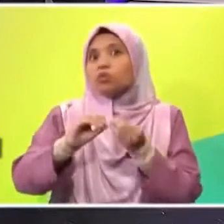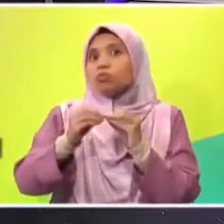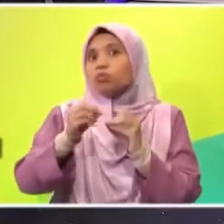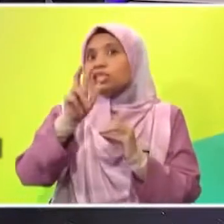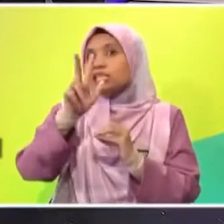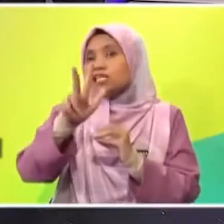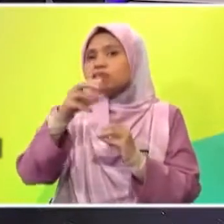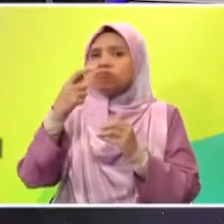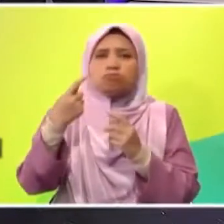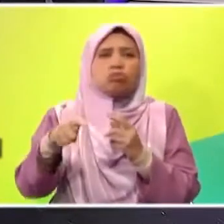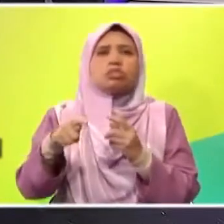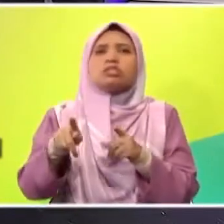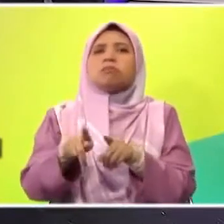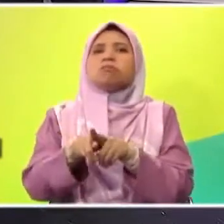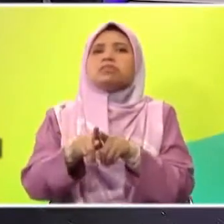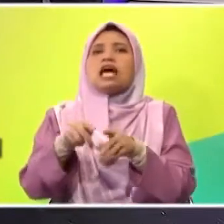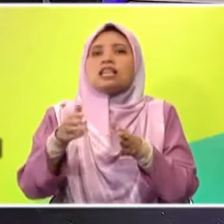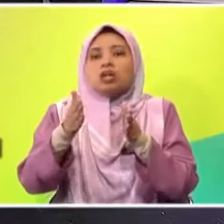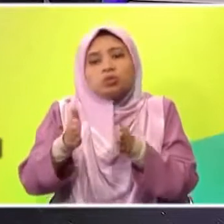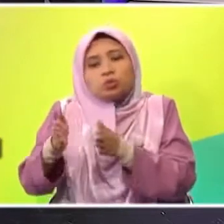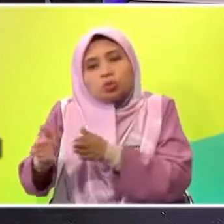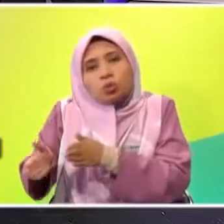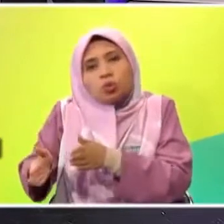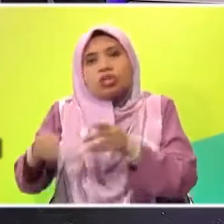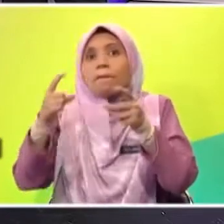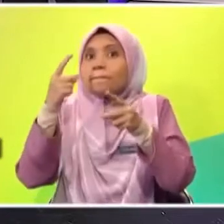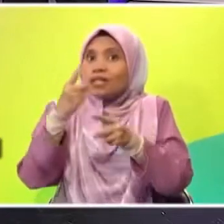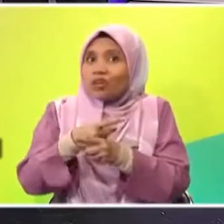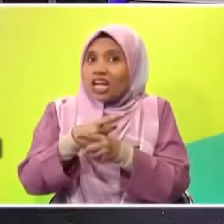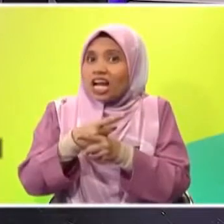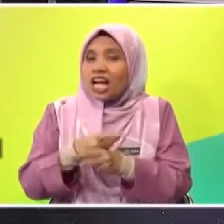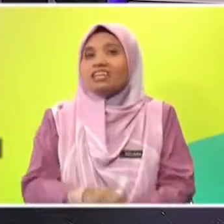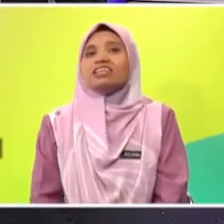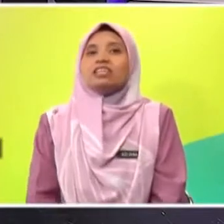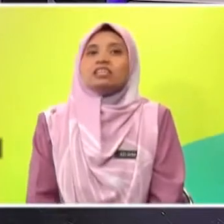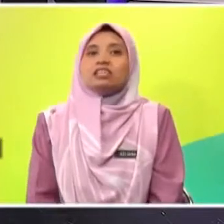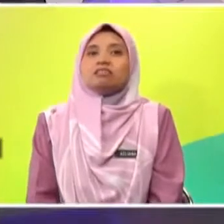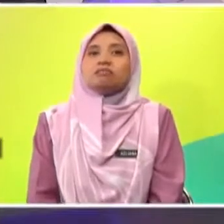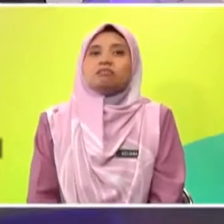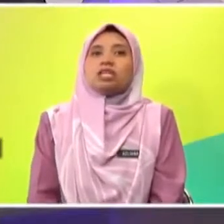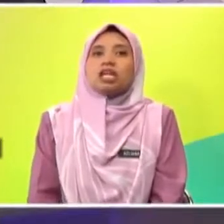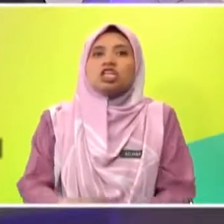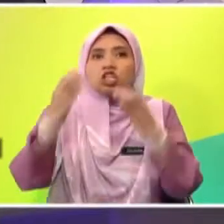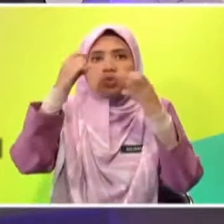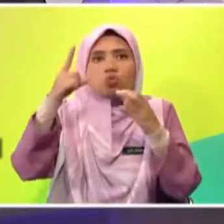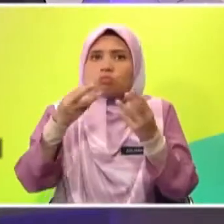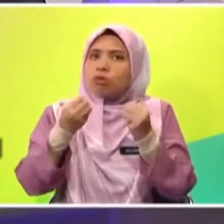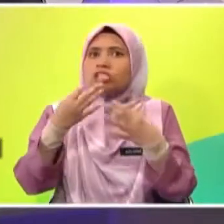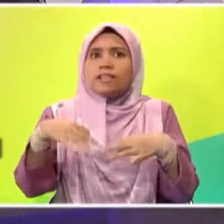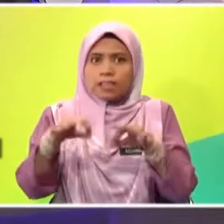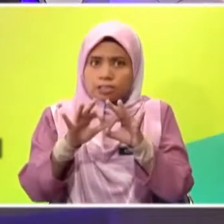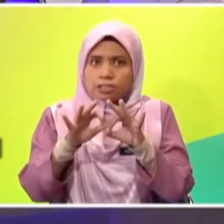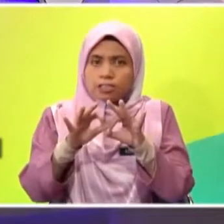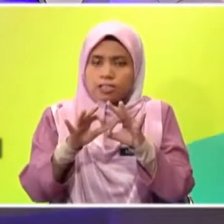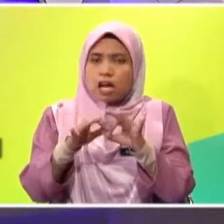menyusun dengan baik dengan betul dan tepat karena sadis satu ilmu baru atau pengetahuan untuk seterang Kakak Wina oke